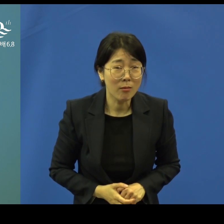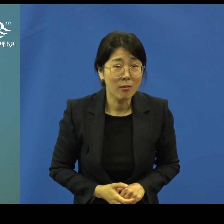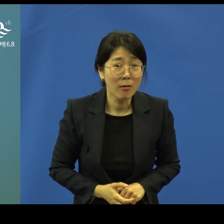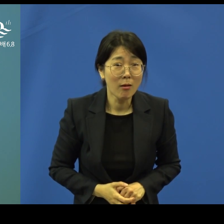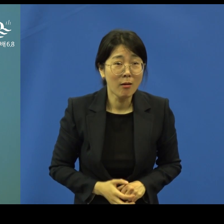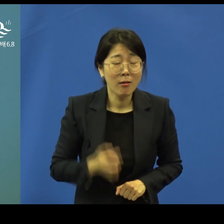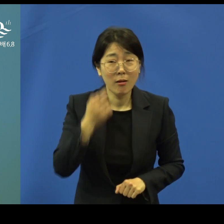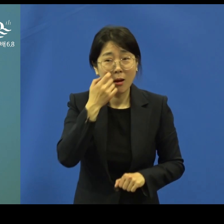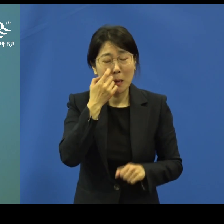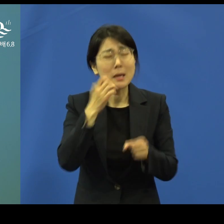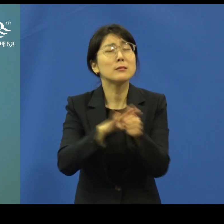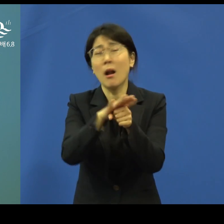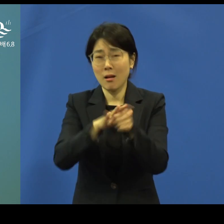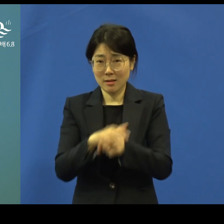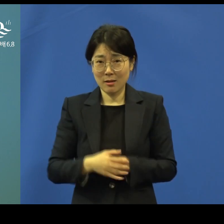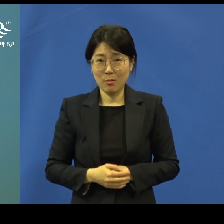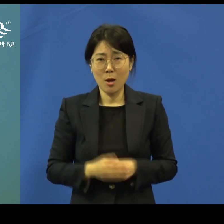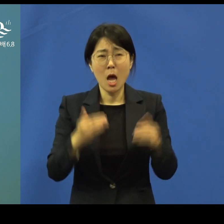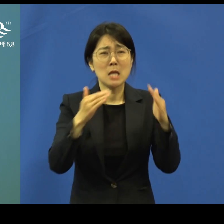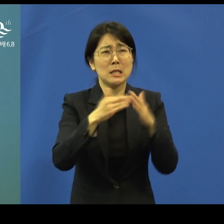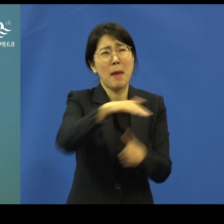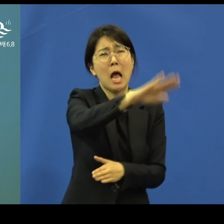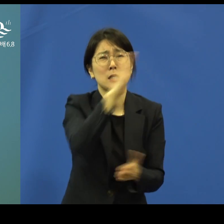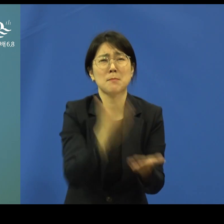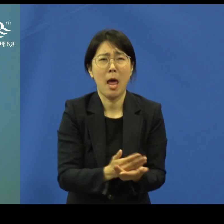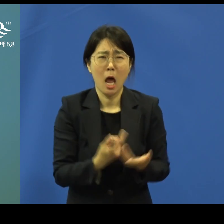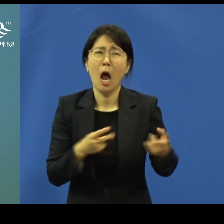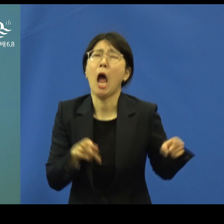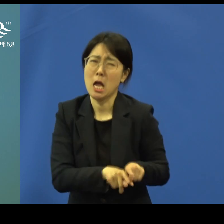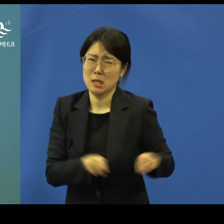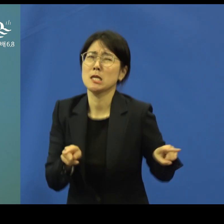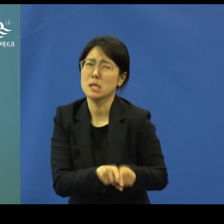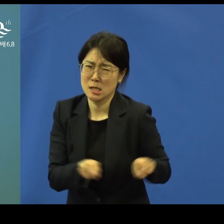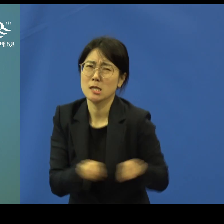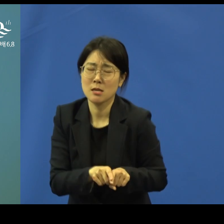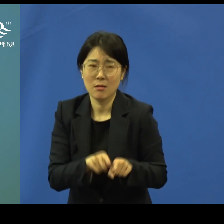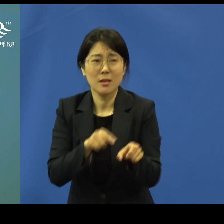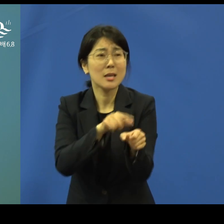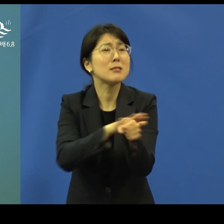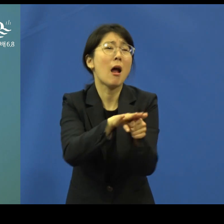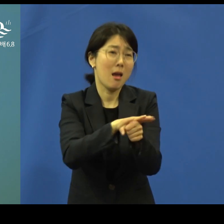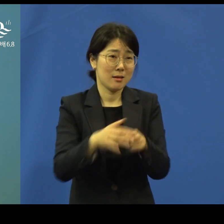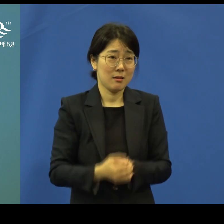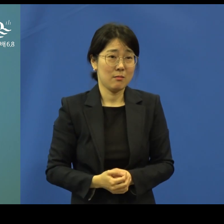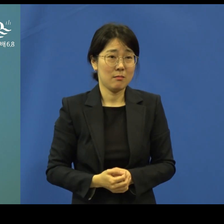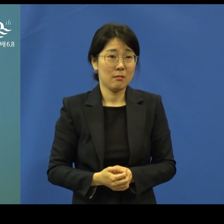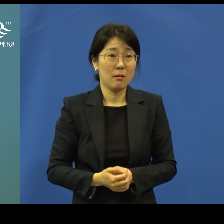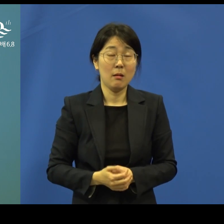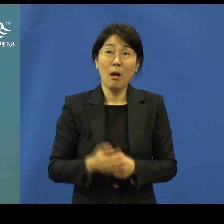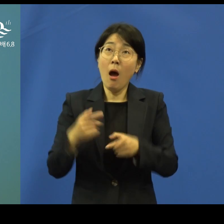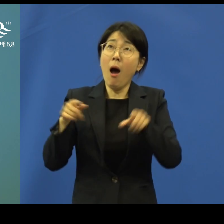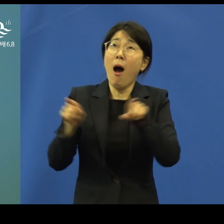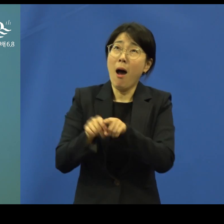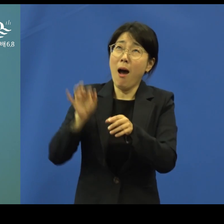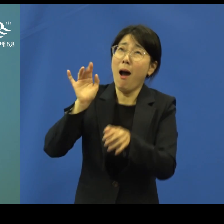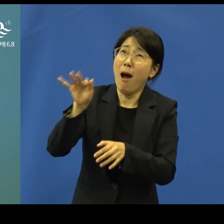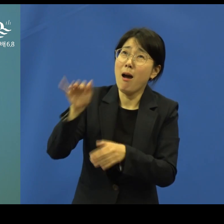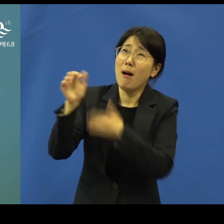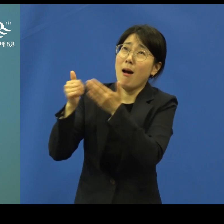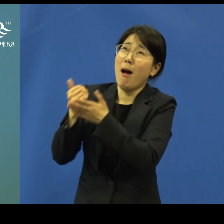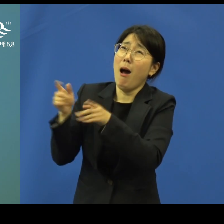미지근한 라우디게아 교회의 모습은 한마디로 밋밋한, 시큰둥한, 매우 미온적인.